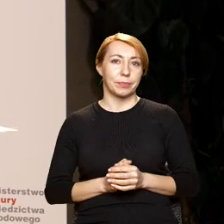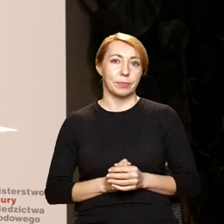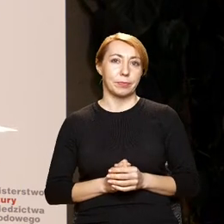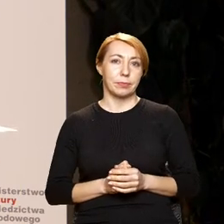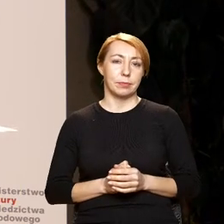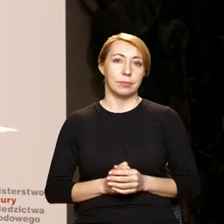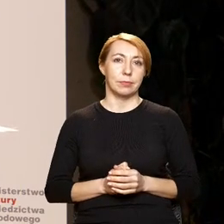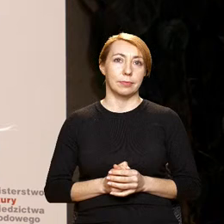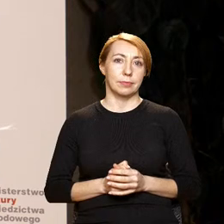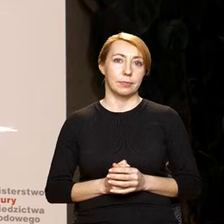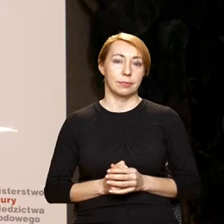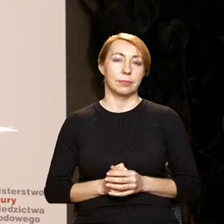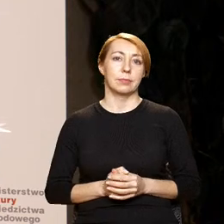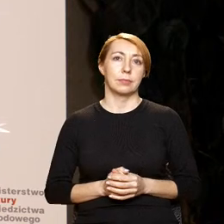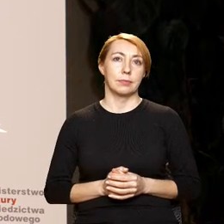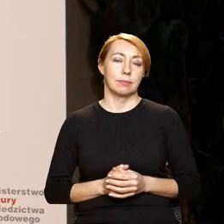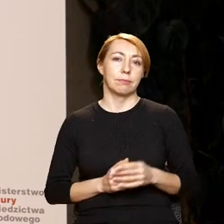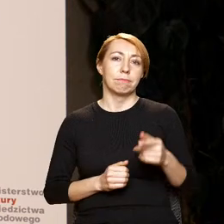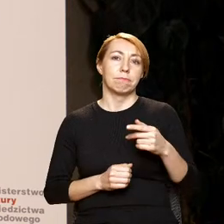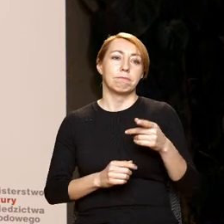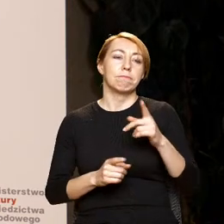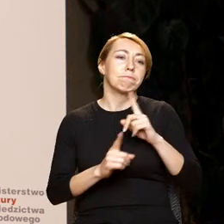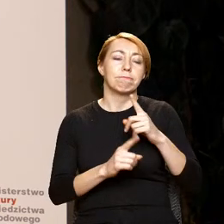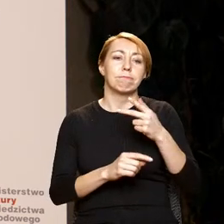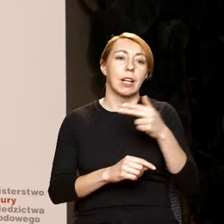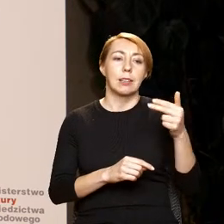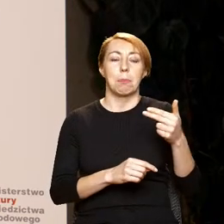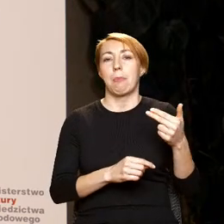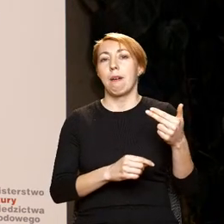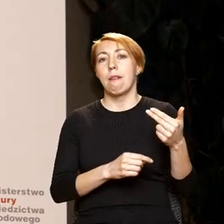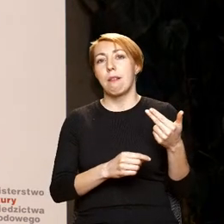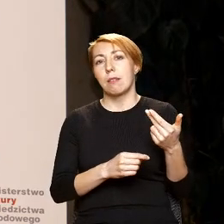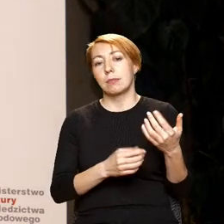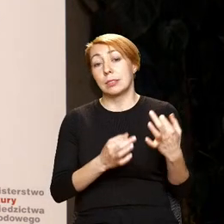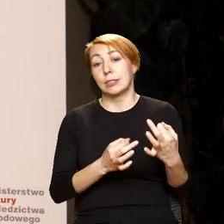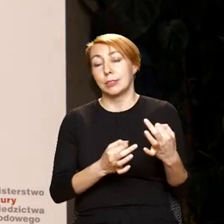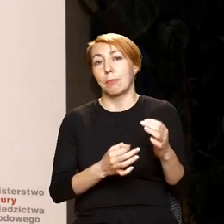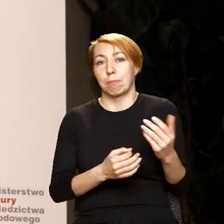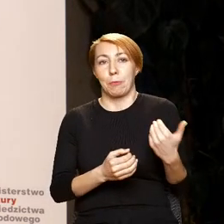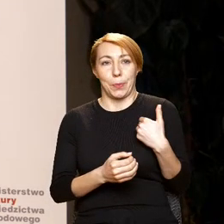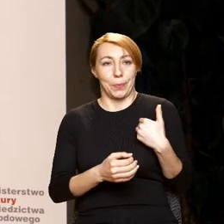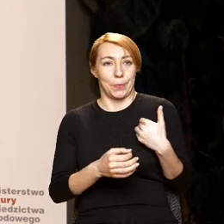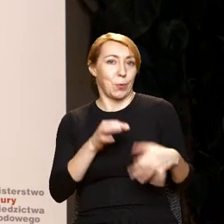refleksji myśli na temat tego, o czym jest mowa.